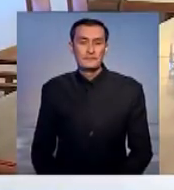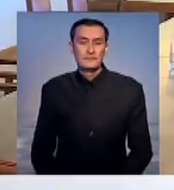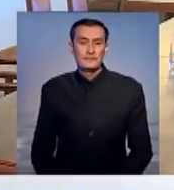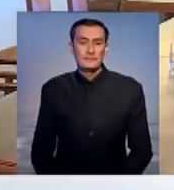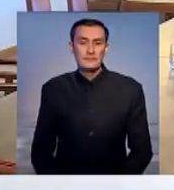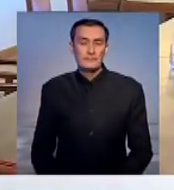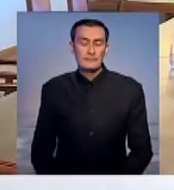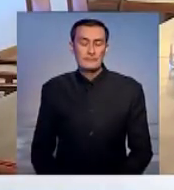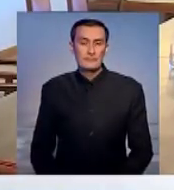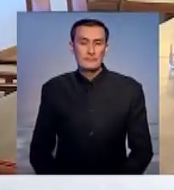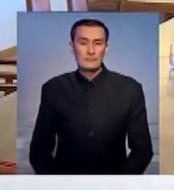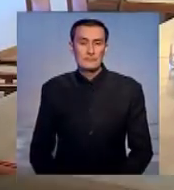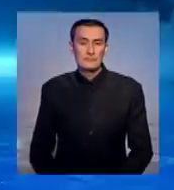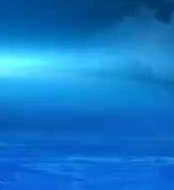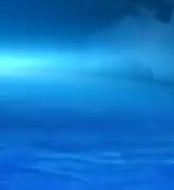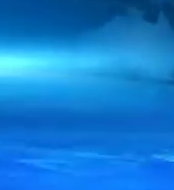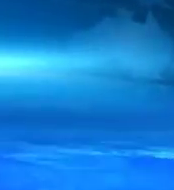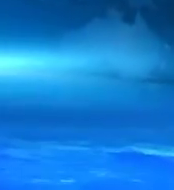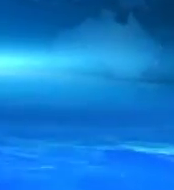24, Латвия.